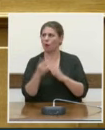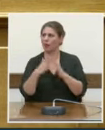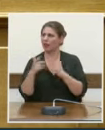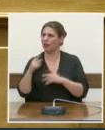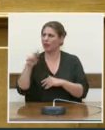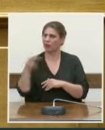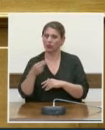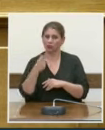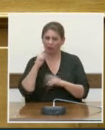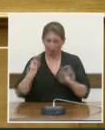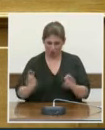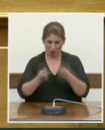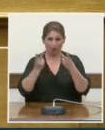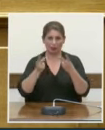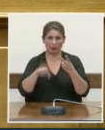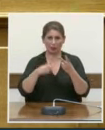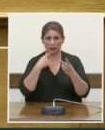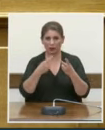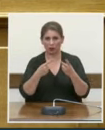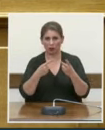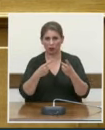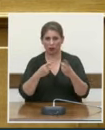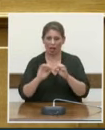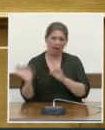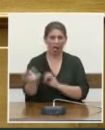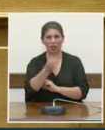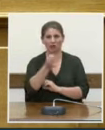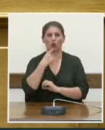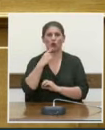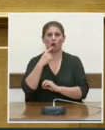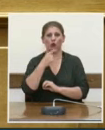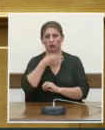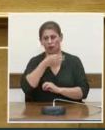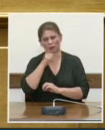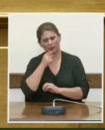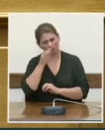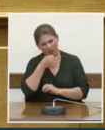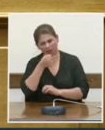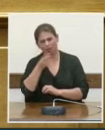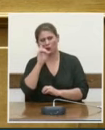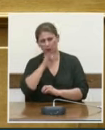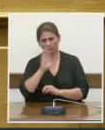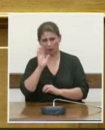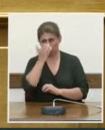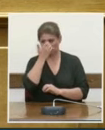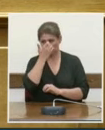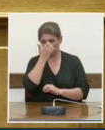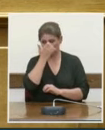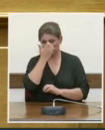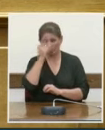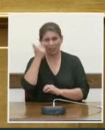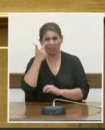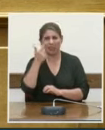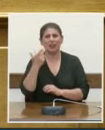η αποκάλυψη και είπε τέτοιο άστοχο σχόλιο, ας μην πω ψέμα, άστοχο, δηλαδή δεν είδε καν γιατί πράγμα μιλάμε, μόνο να πει